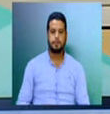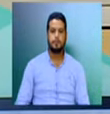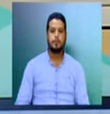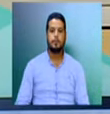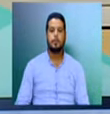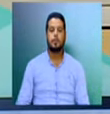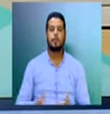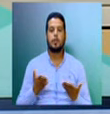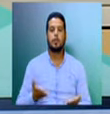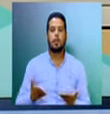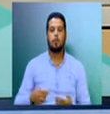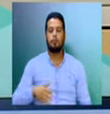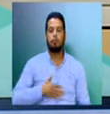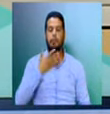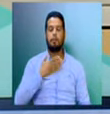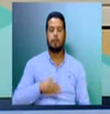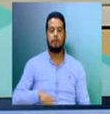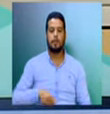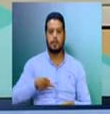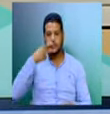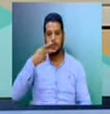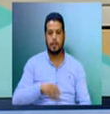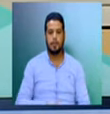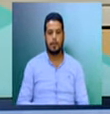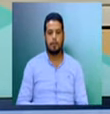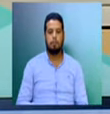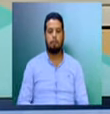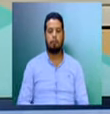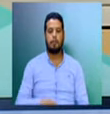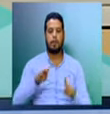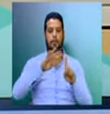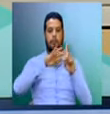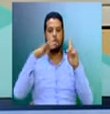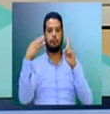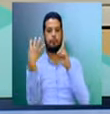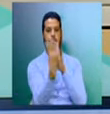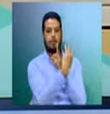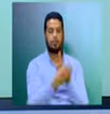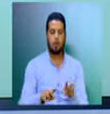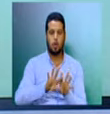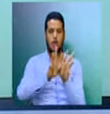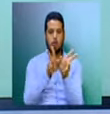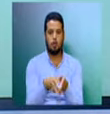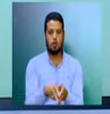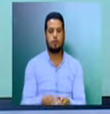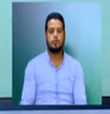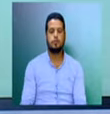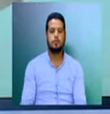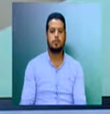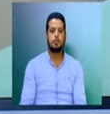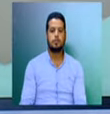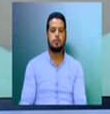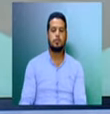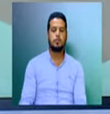فلهذا اليوم سأتكلم معكم حول المحور الاجتماعي ومحور الأسرة. يضع الأستاذ عبد الحاني